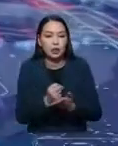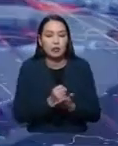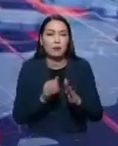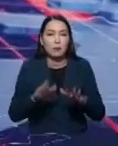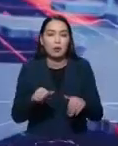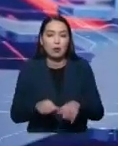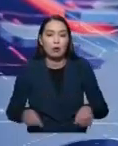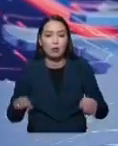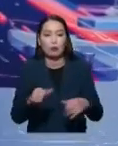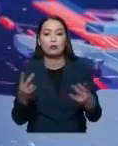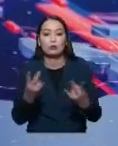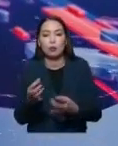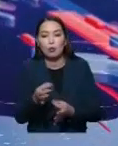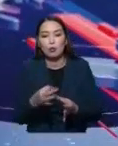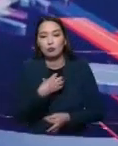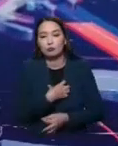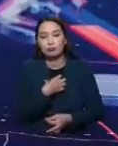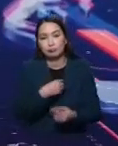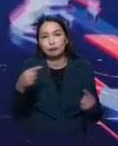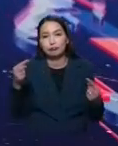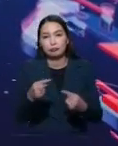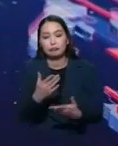резерват местного значения,